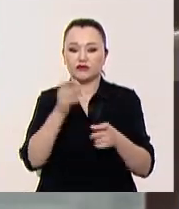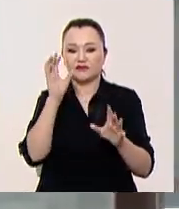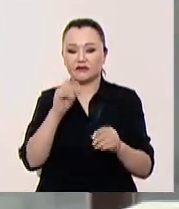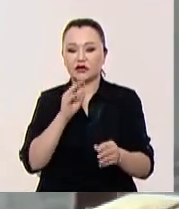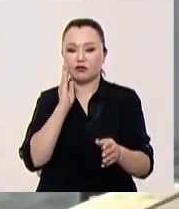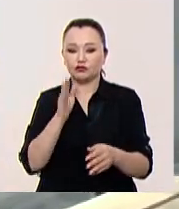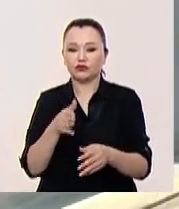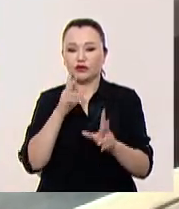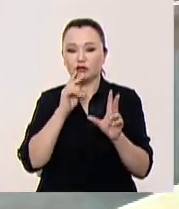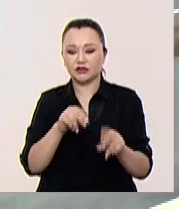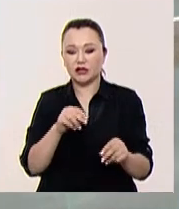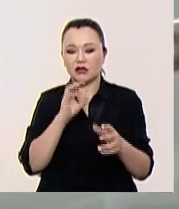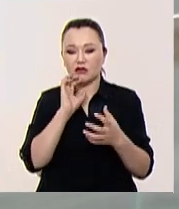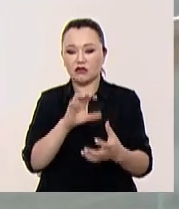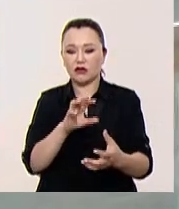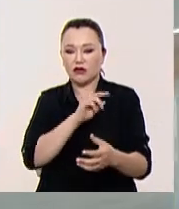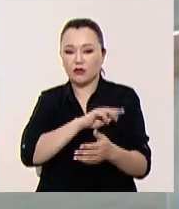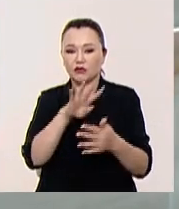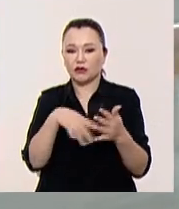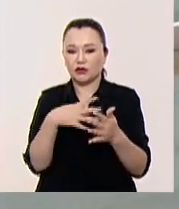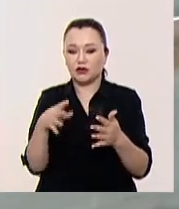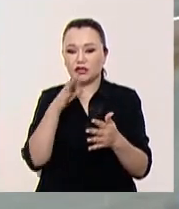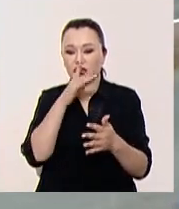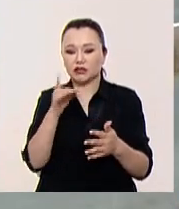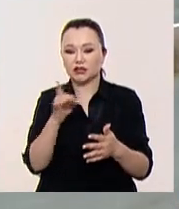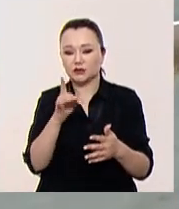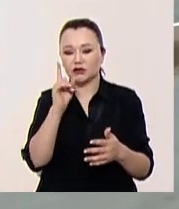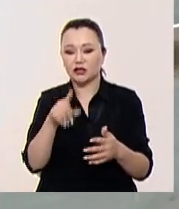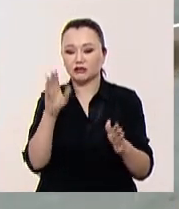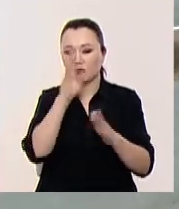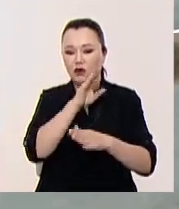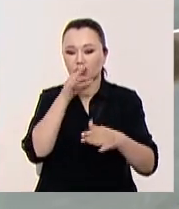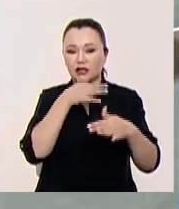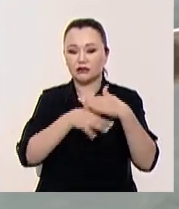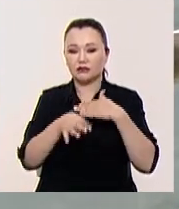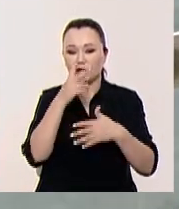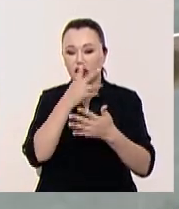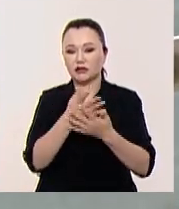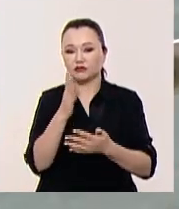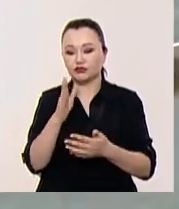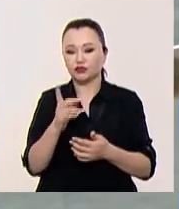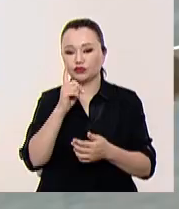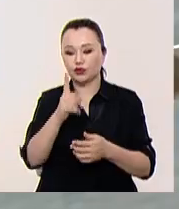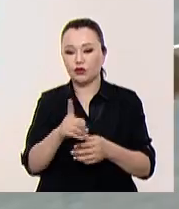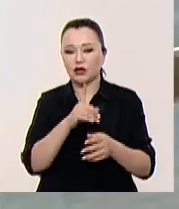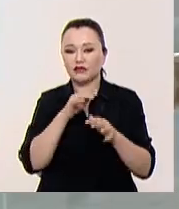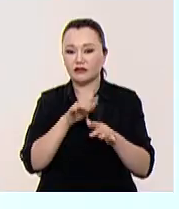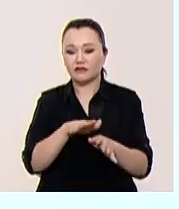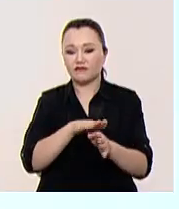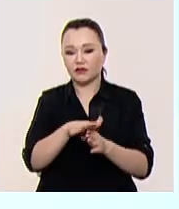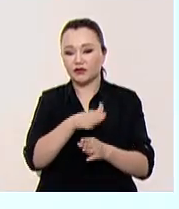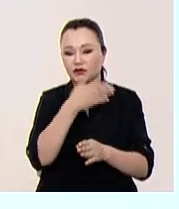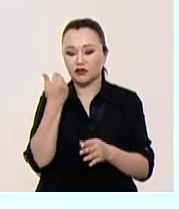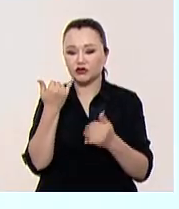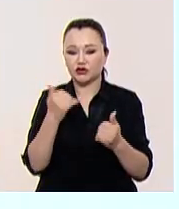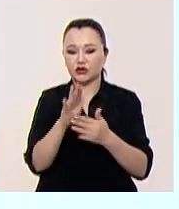деген, яғни қоғамдық көліктің жүру кестесі, арақашықтық, тіпті ауа-райы болжамы да көрсетіледі деген, бірақ іс жүзінде олай болмай шықты.